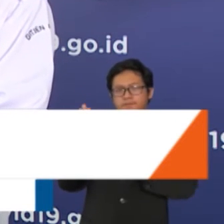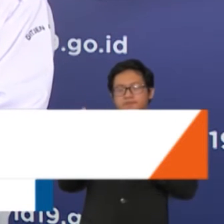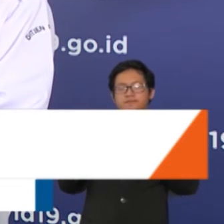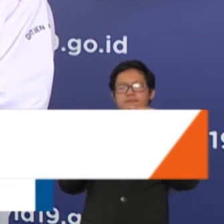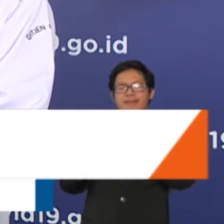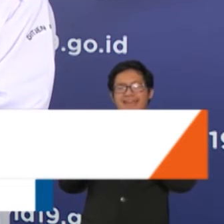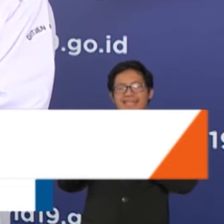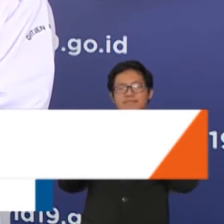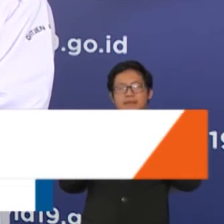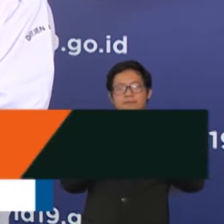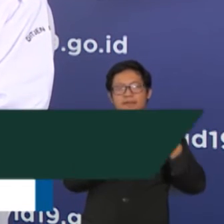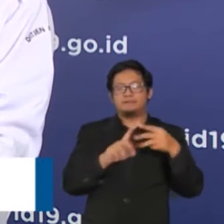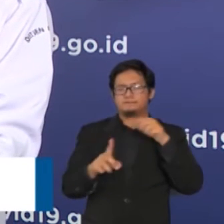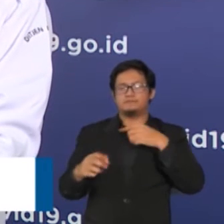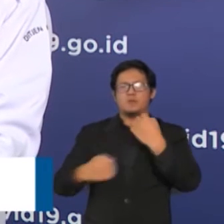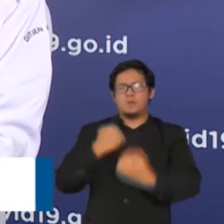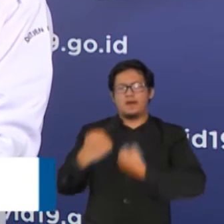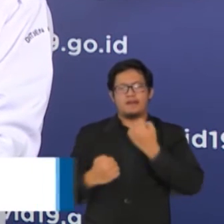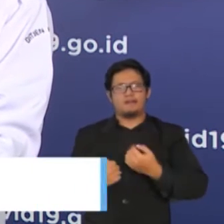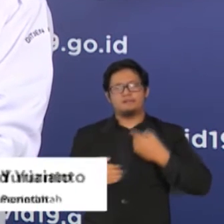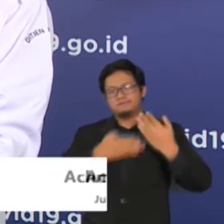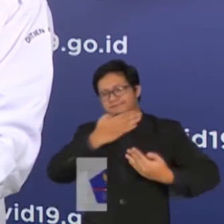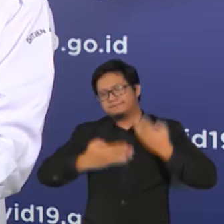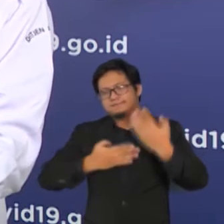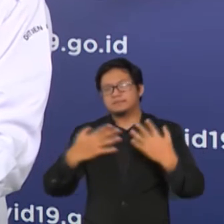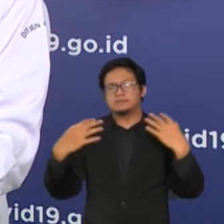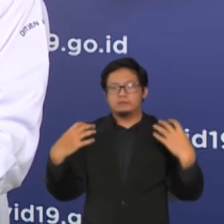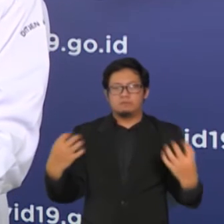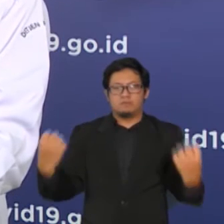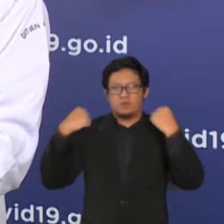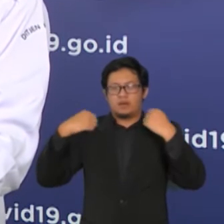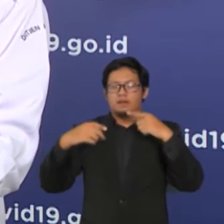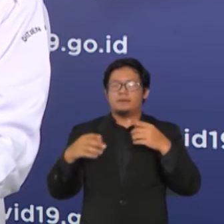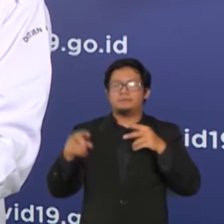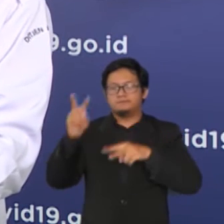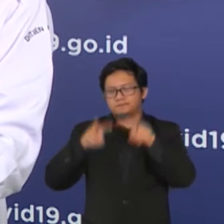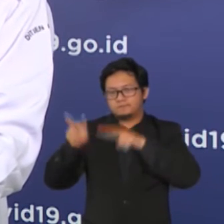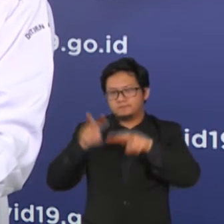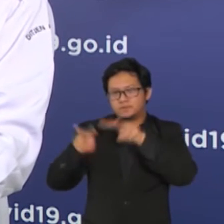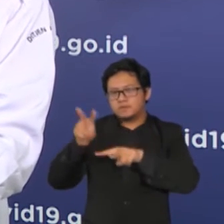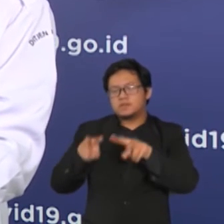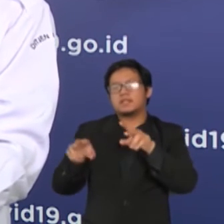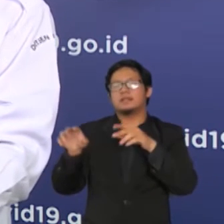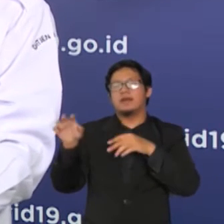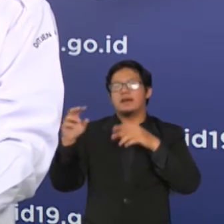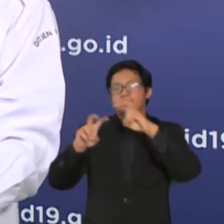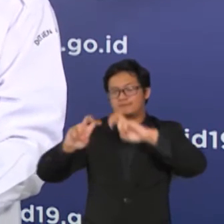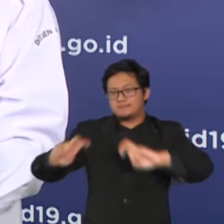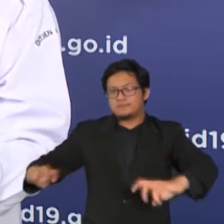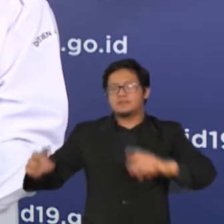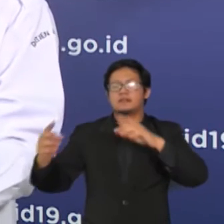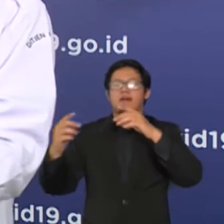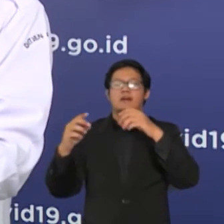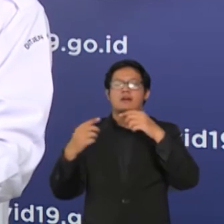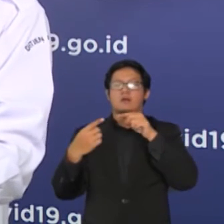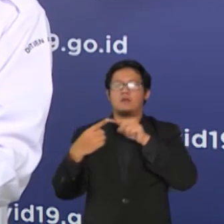Upaya ini akan terus kita perkuat dengan melakukan penelusuran terhadap kontak dekat yang dilaksanakan